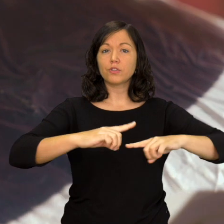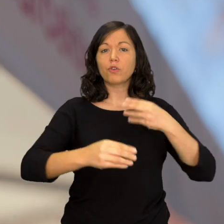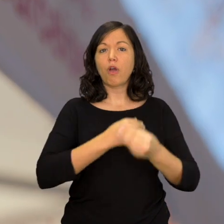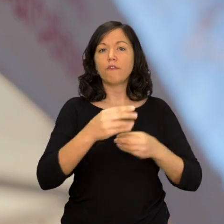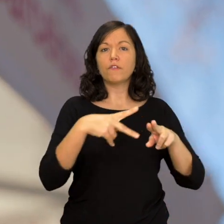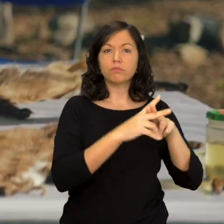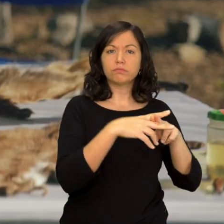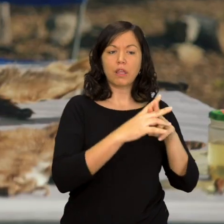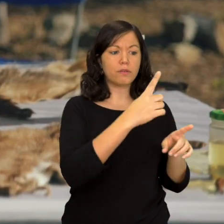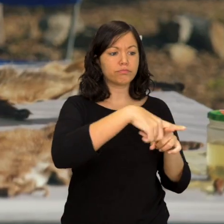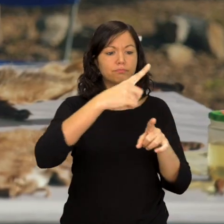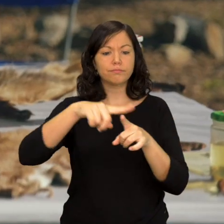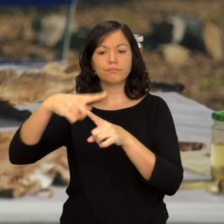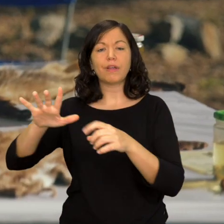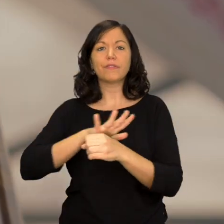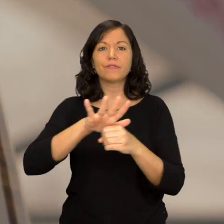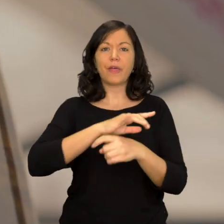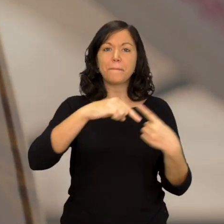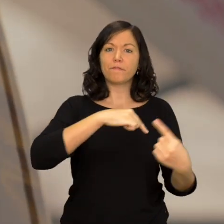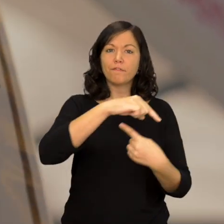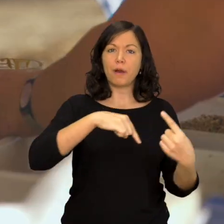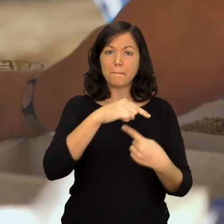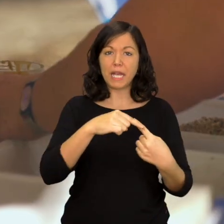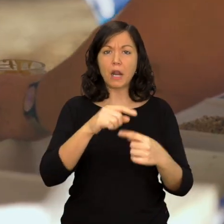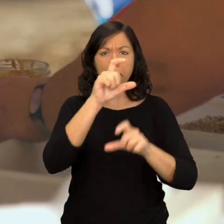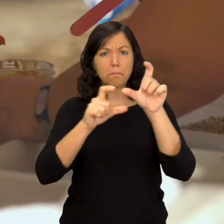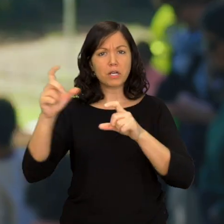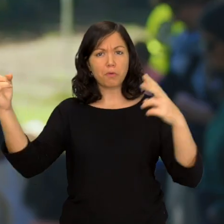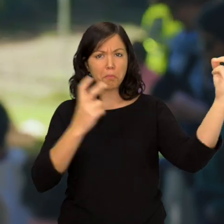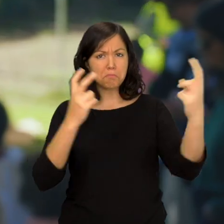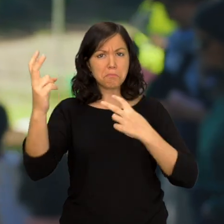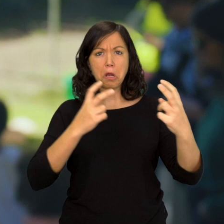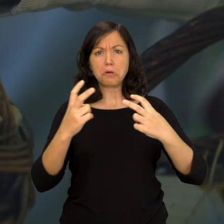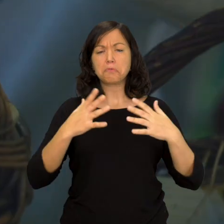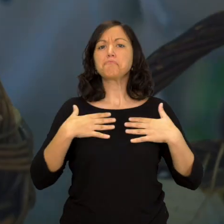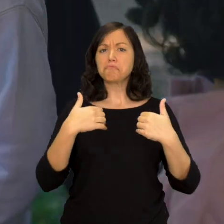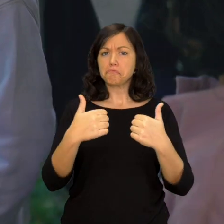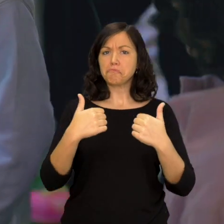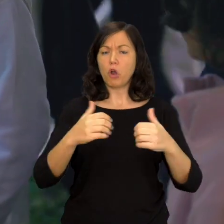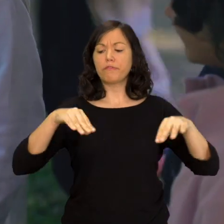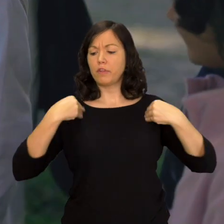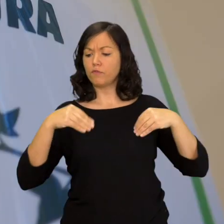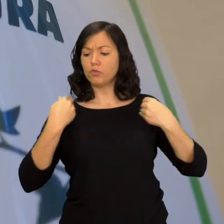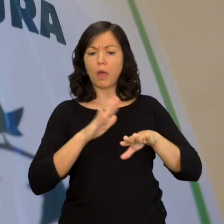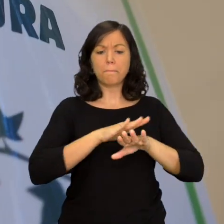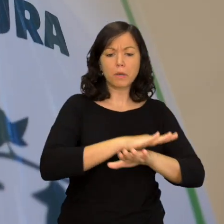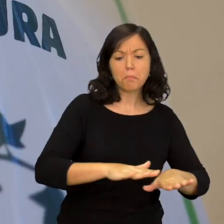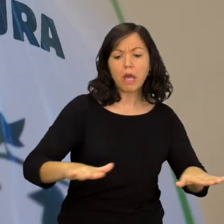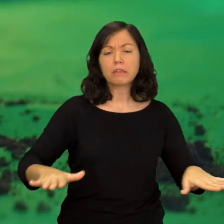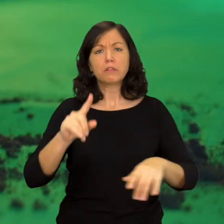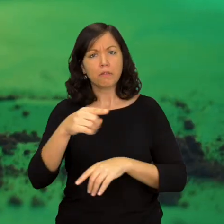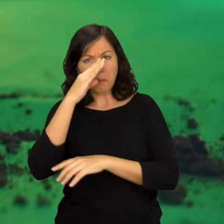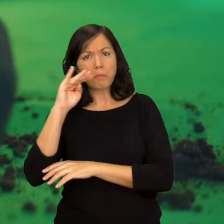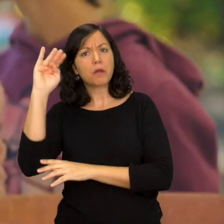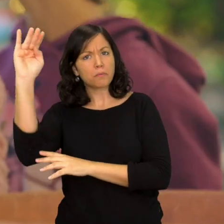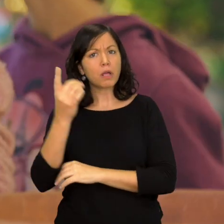fet una sèrie de tallers que és àmbit familiar, vull dir que qualsevol persona pot venir i gaudir d'aquests tallers i tant per la canalla i la mainada